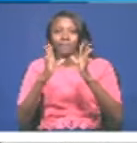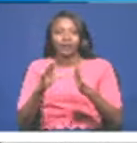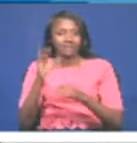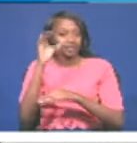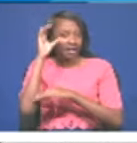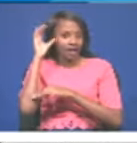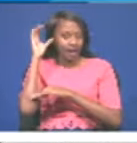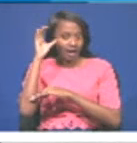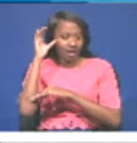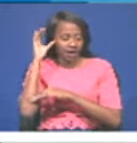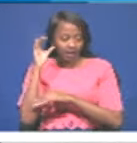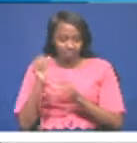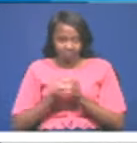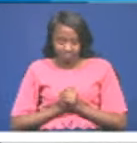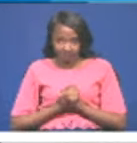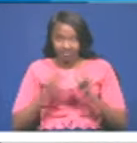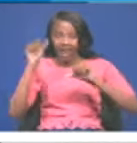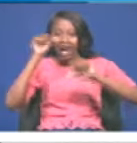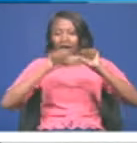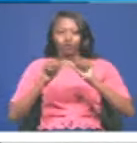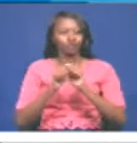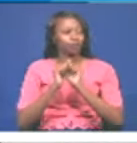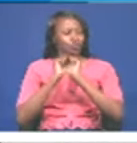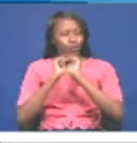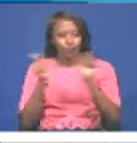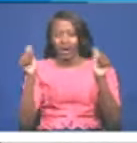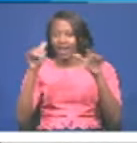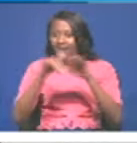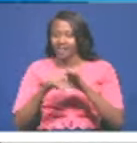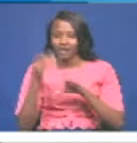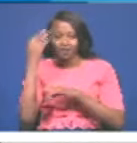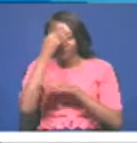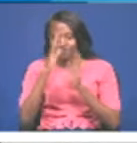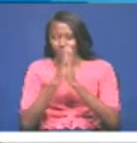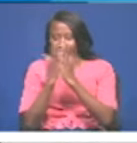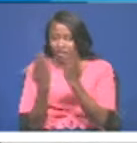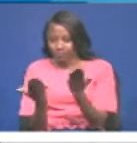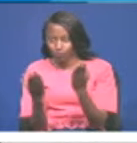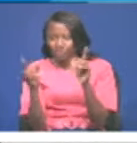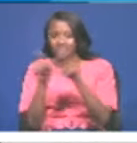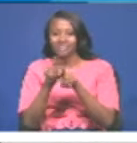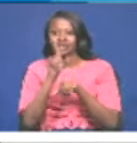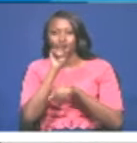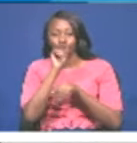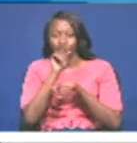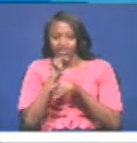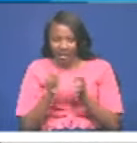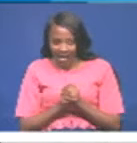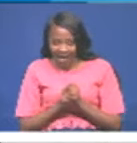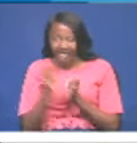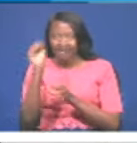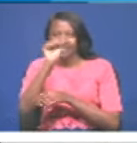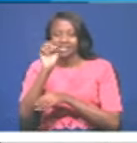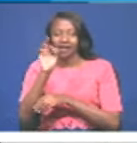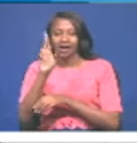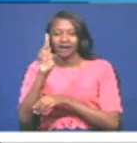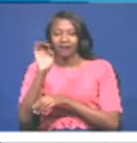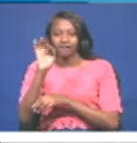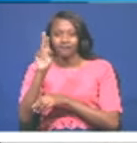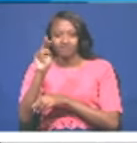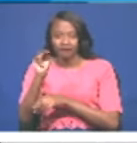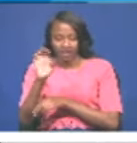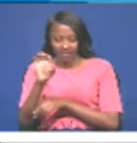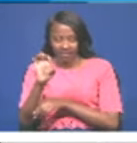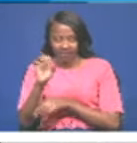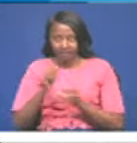Vile vile kumbuka unaweza kutupata mbashara pale Facebook, YouTube na Twitter at KBC Channel 1 na at Sarafin_Robi. Tukianza ni kwa